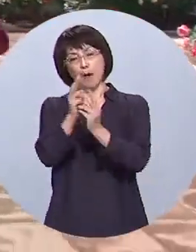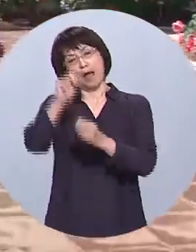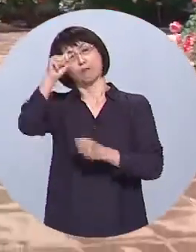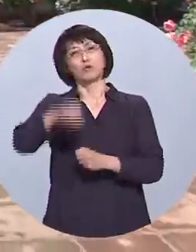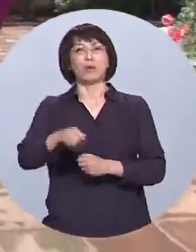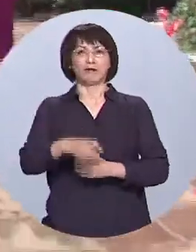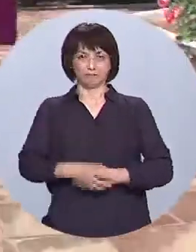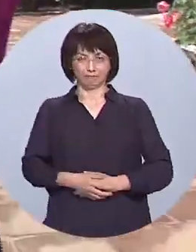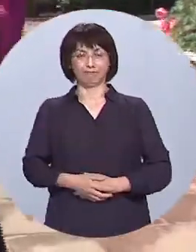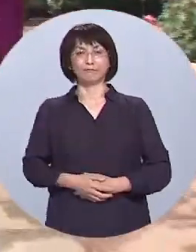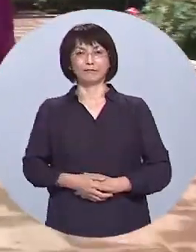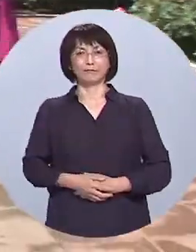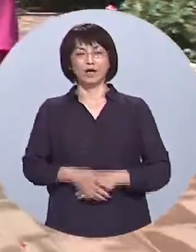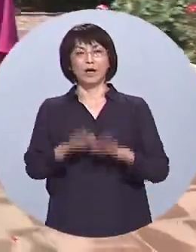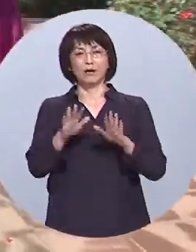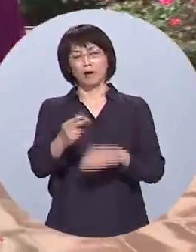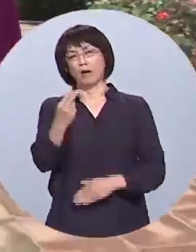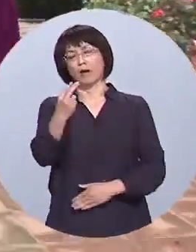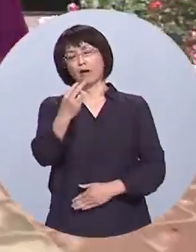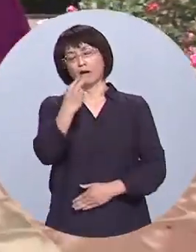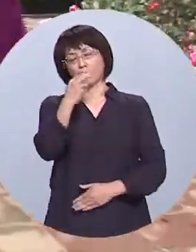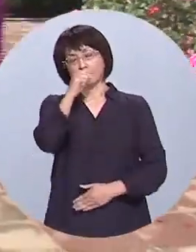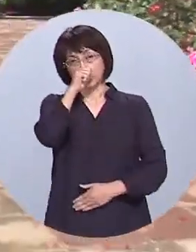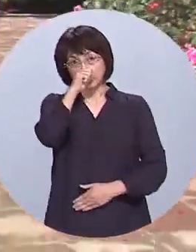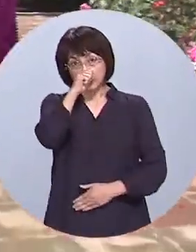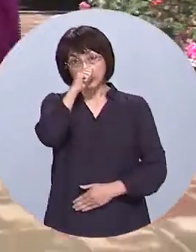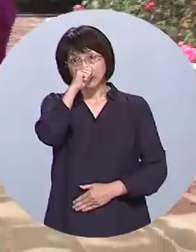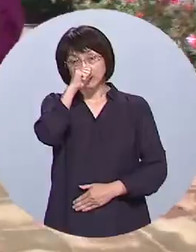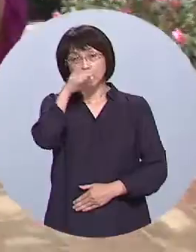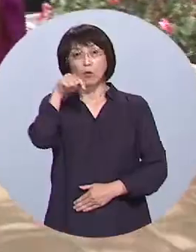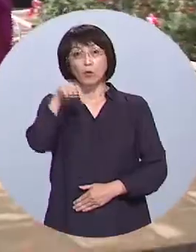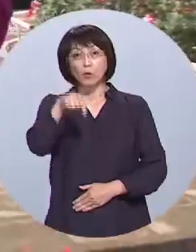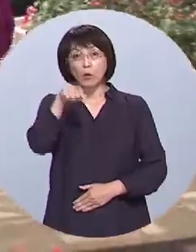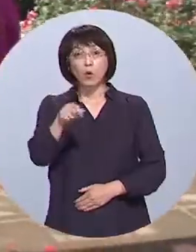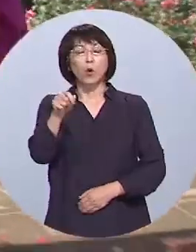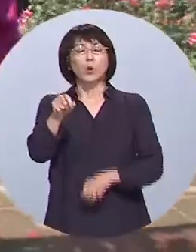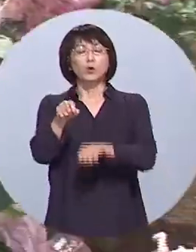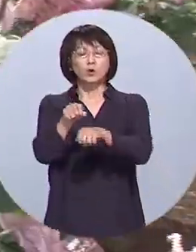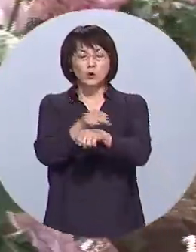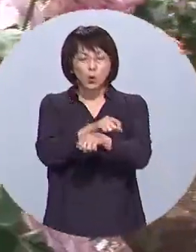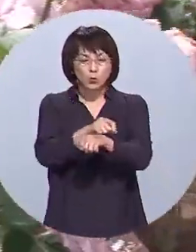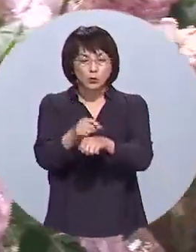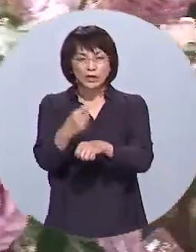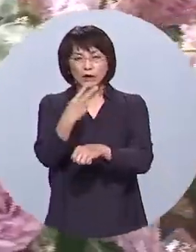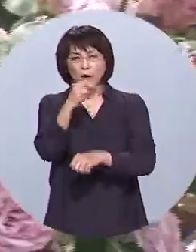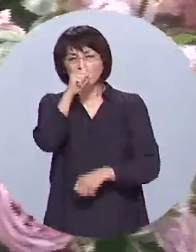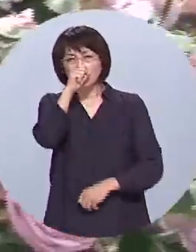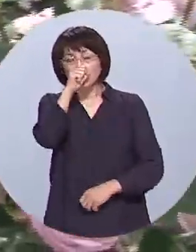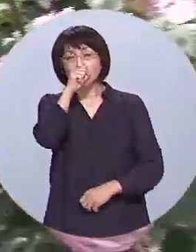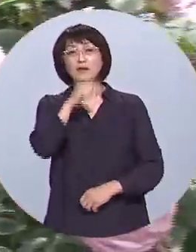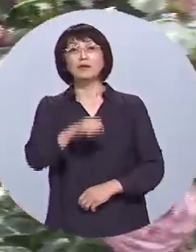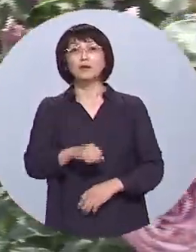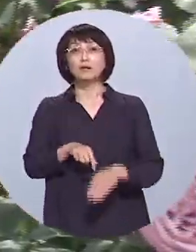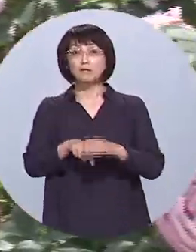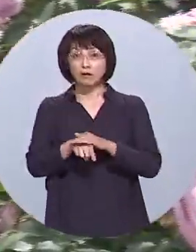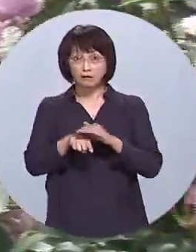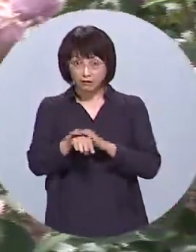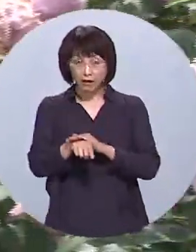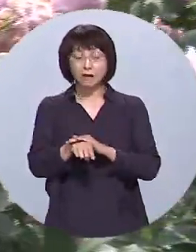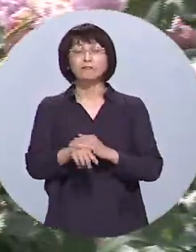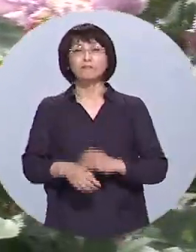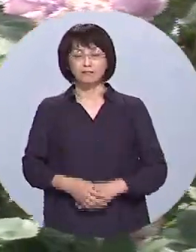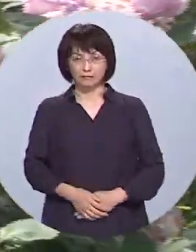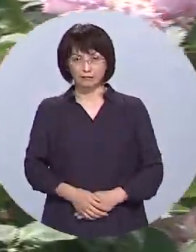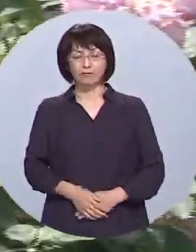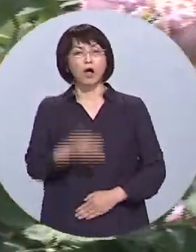ほどからあのすごくいい香りがしてるんですけど、はい、このあたり特にいい香りがする気がするんですけど。 そうなんです、はい、ブルームーン